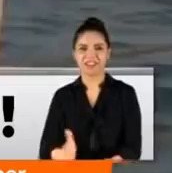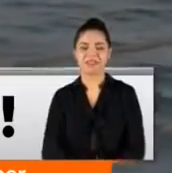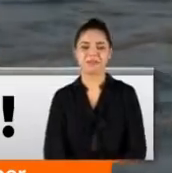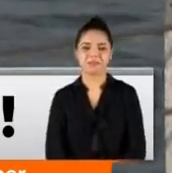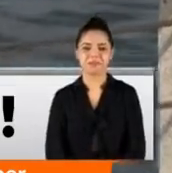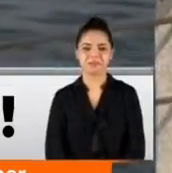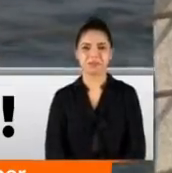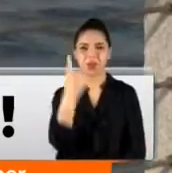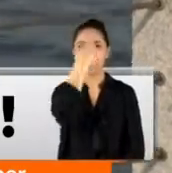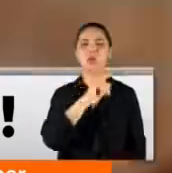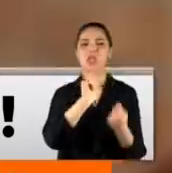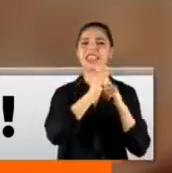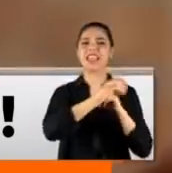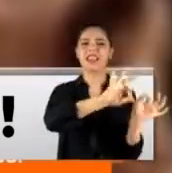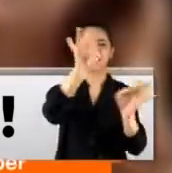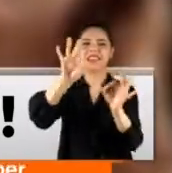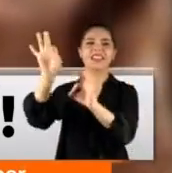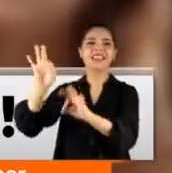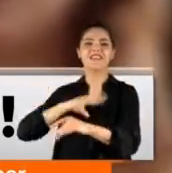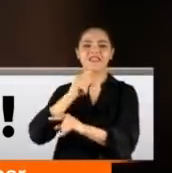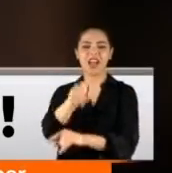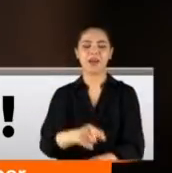Harry. Veya Hürrem Sultan. Bana